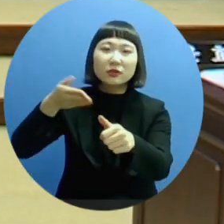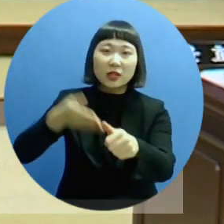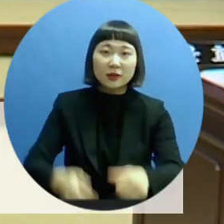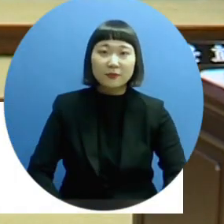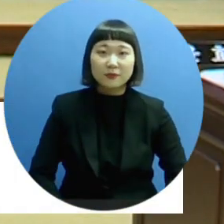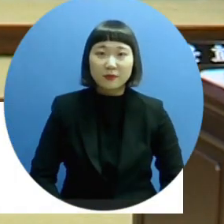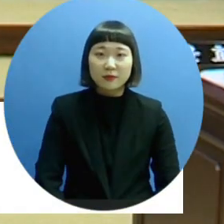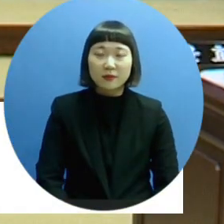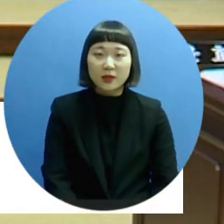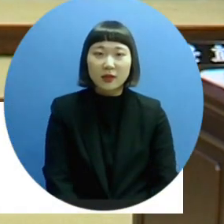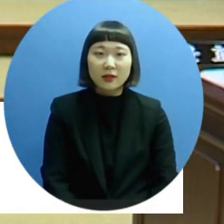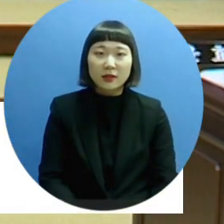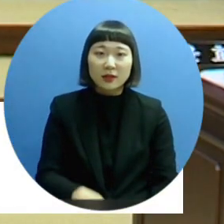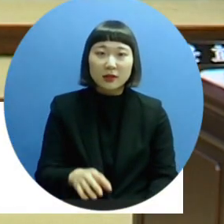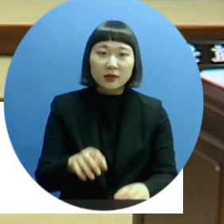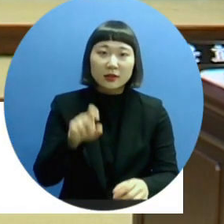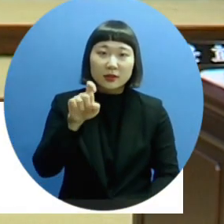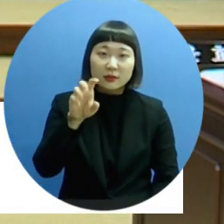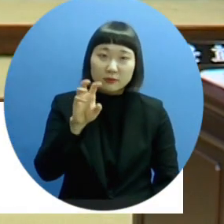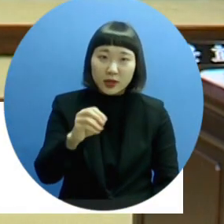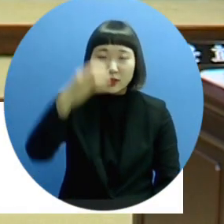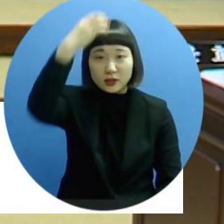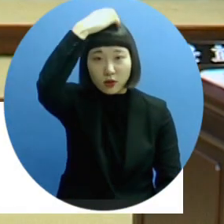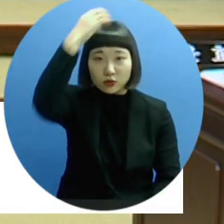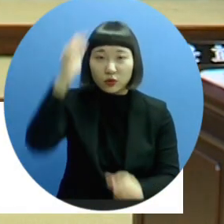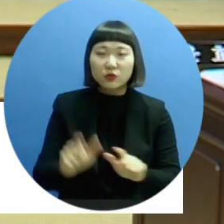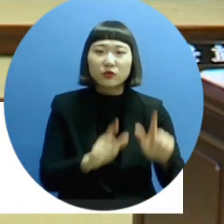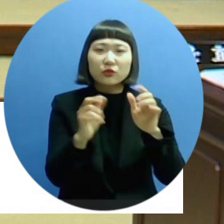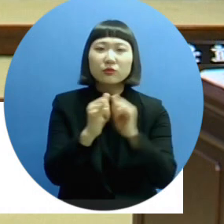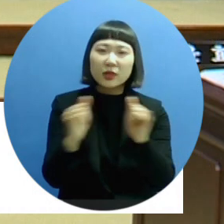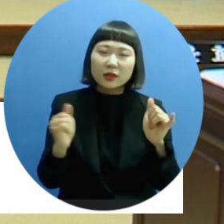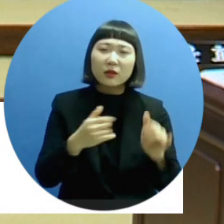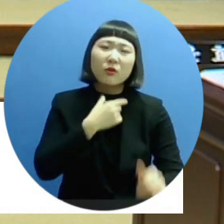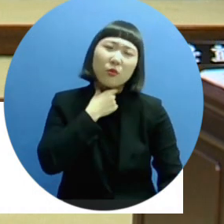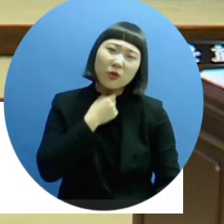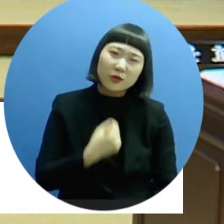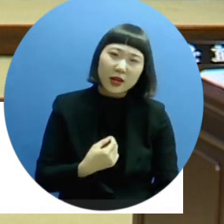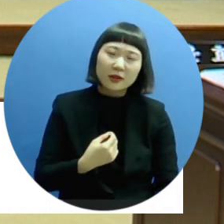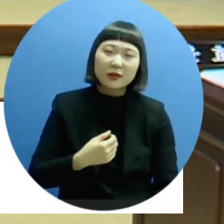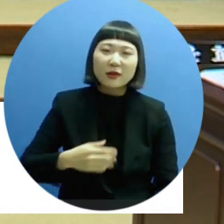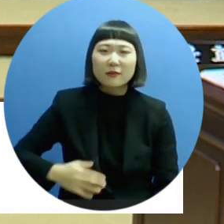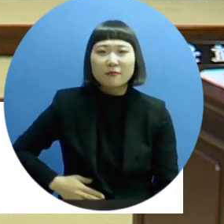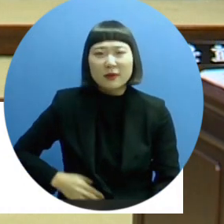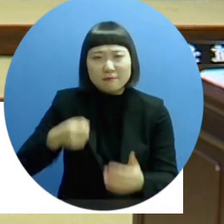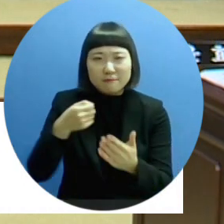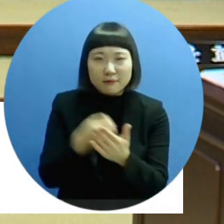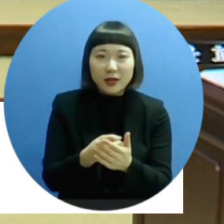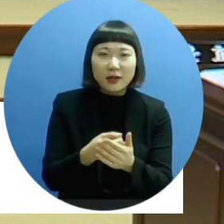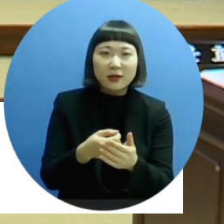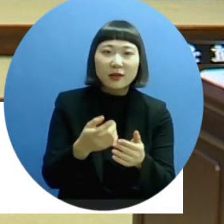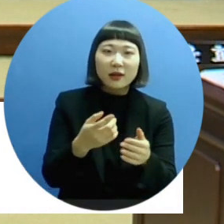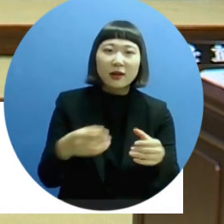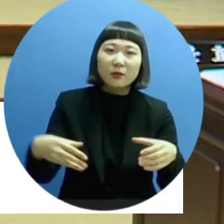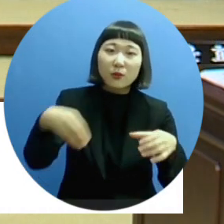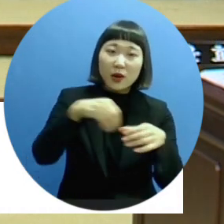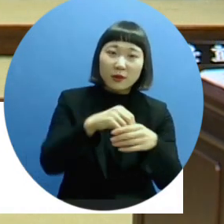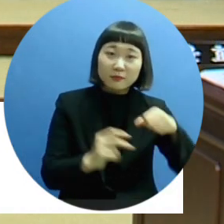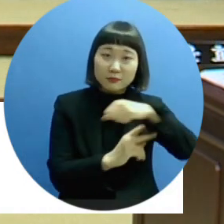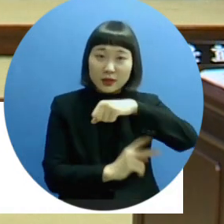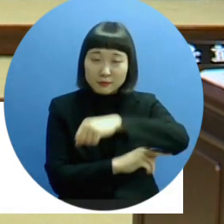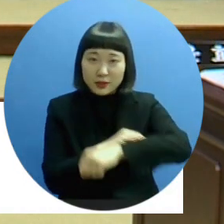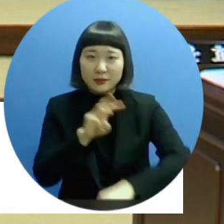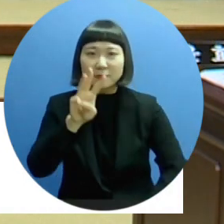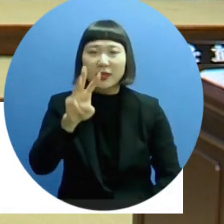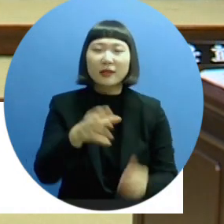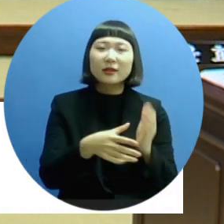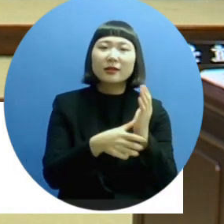10만 영종 주민의 염원과 의지를 담아 영종국제도시의 위상과 세계의 관문을 잇는 제3연륙교의 상징성을 아우를